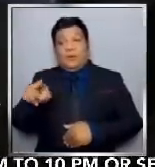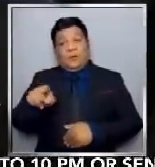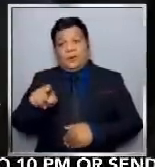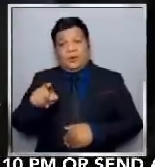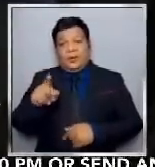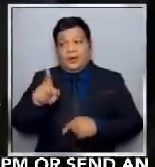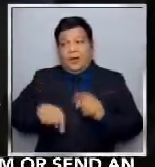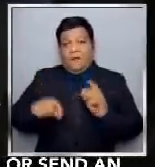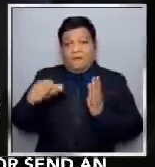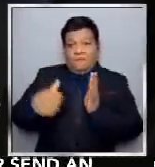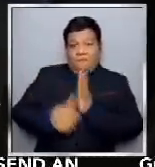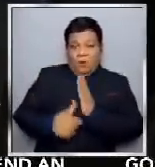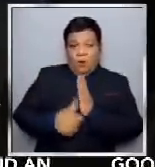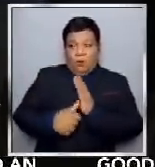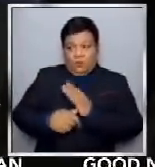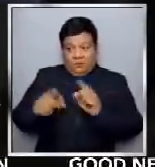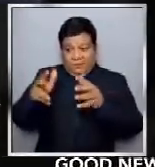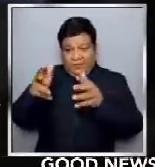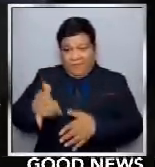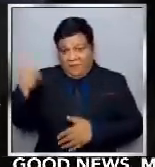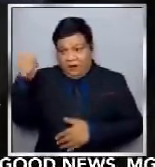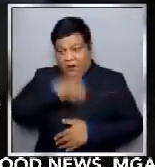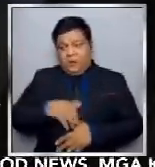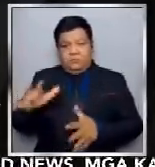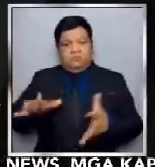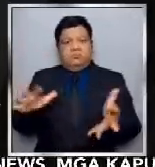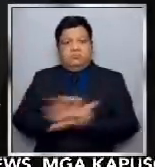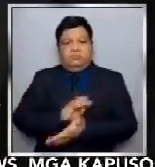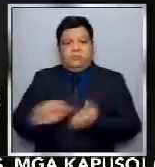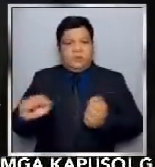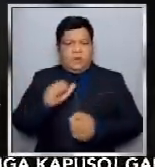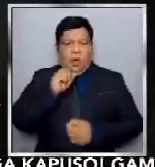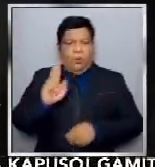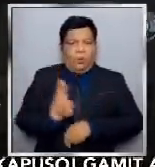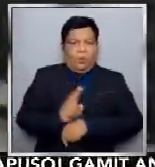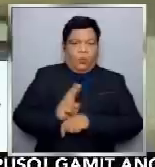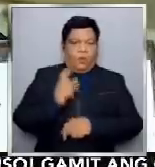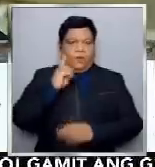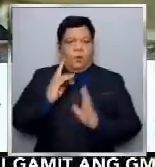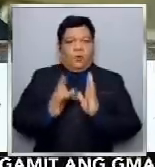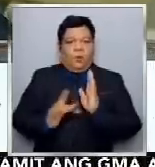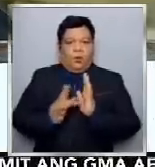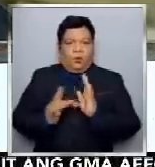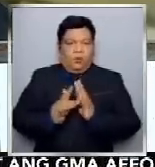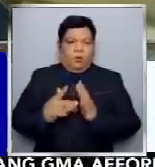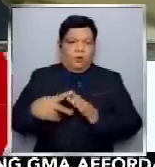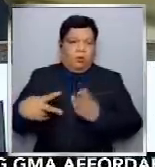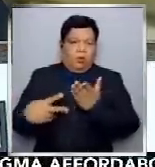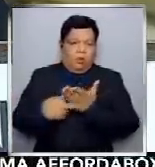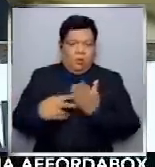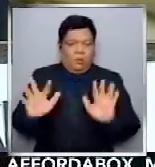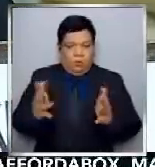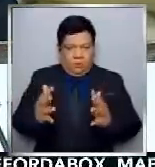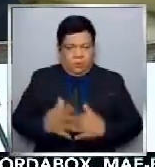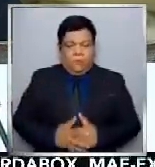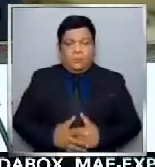ng mga botohan para raw matiyak na hindi magagamit ang mga ito sa pandaraya ng boto. Si John Rex Laujanco ang acting spokesperson ngayon ng